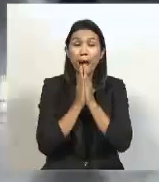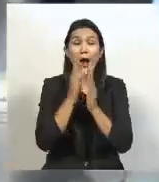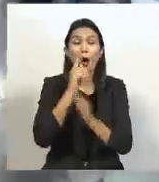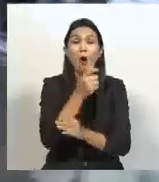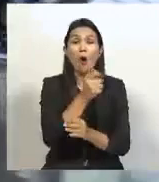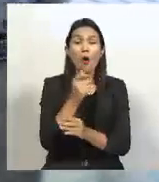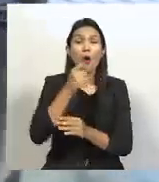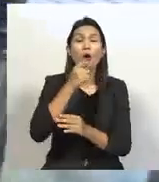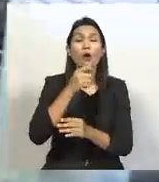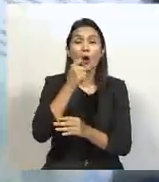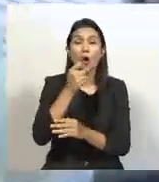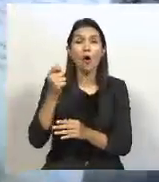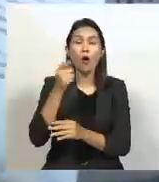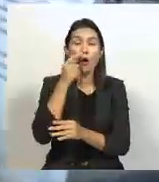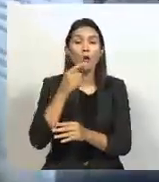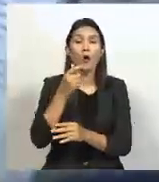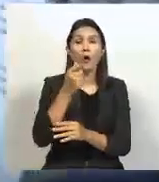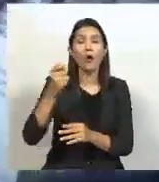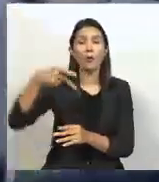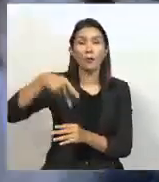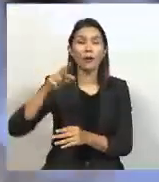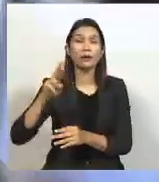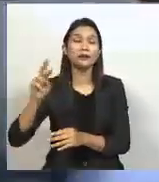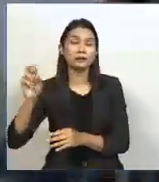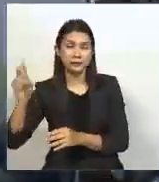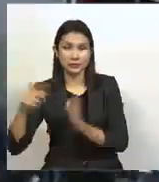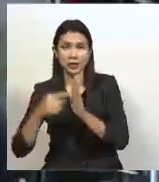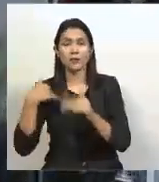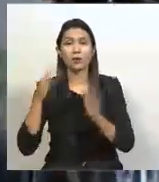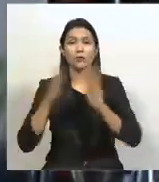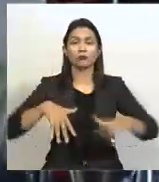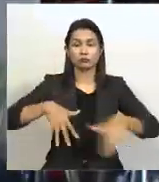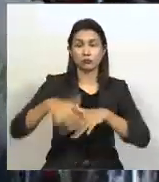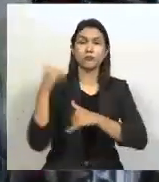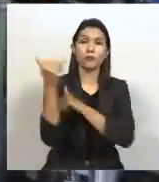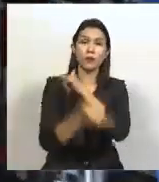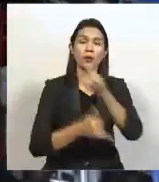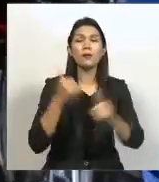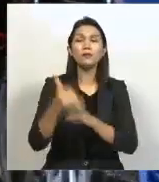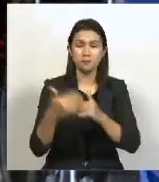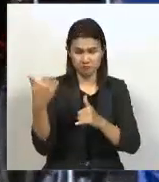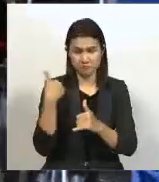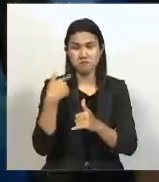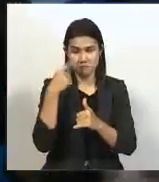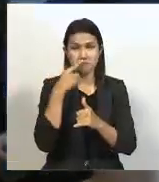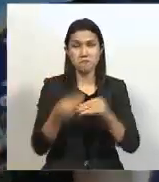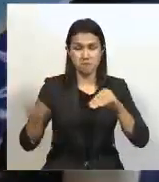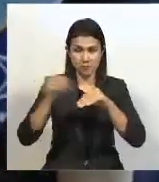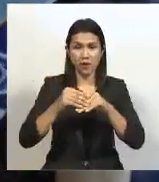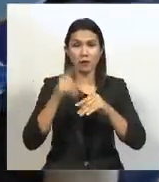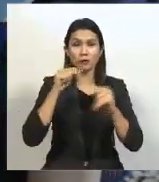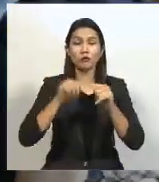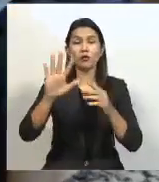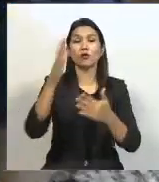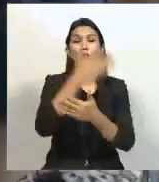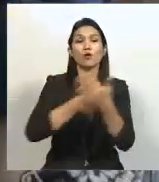างวันที่12ถึง14ตุลาคมที่ผ่านมานั้นก็มีประชาชนเดินทางออกไปใช้จ่ายในโครงการชิมช็อปใช้จำนวนมากนะครับโดยเฉ